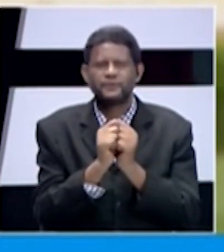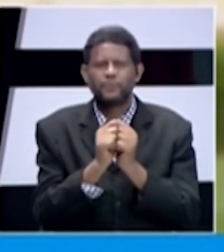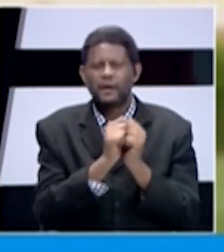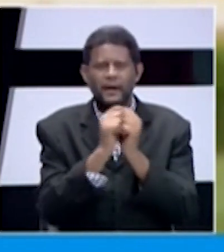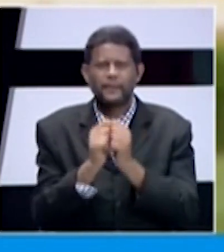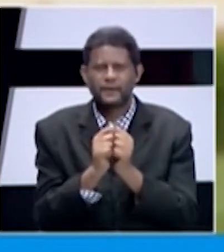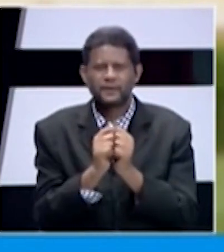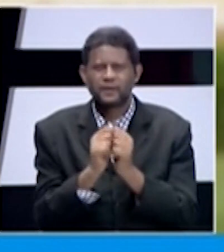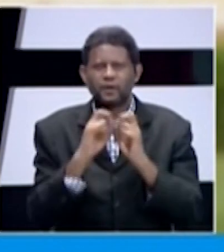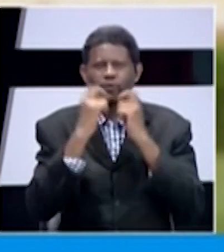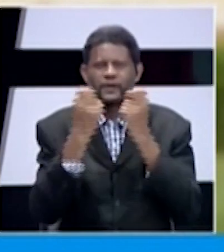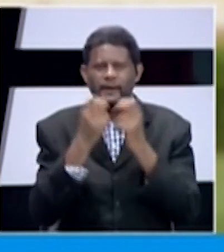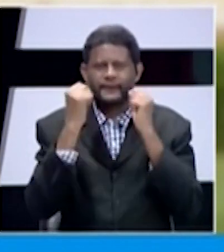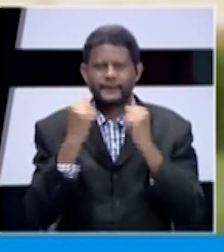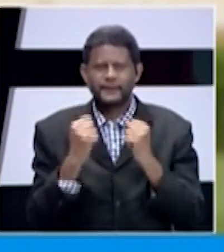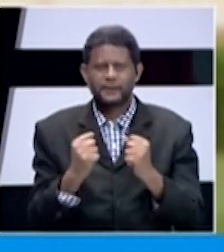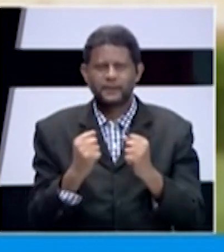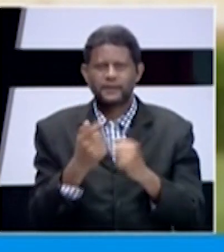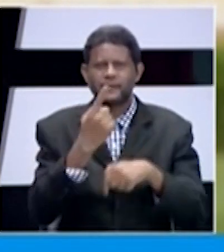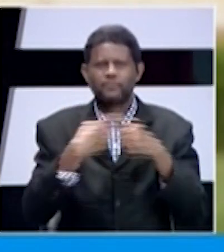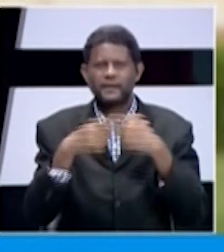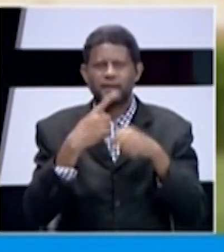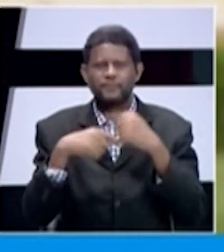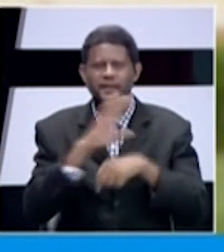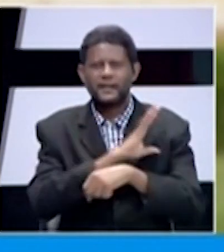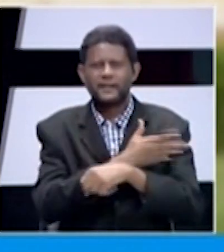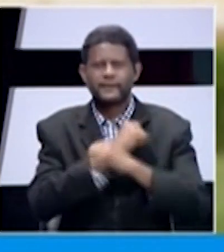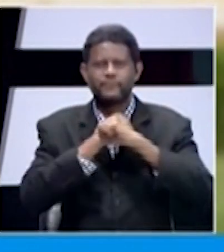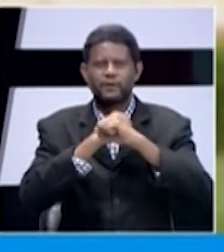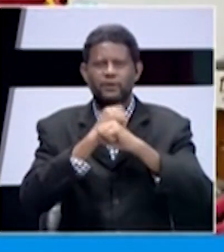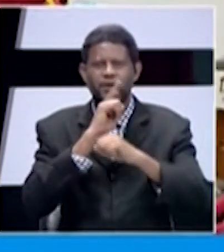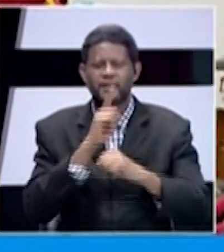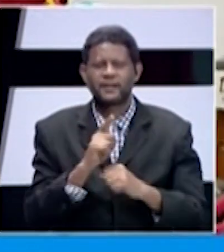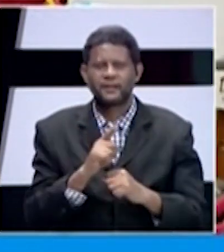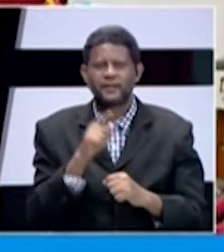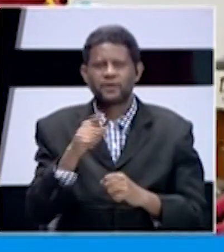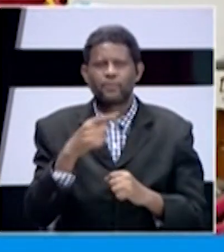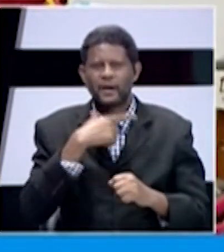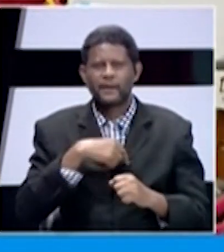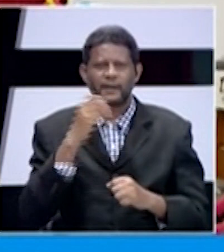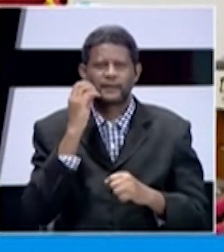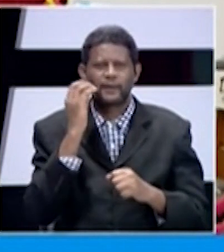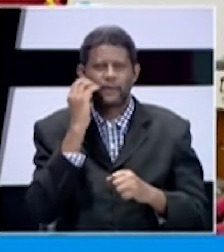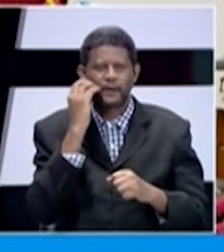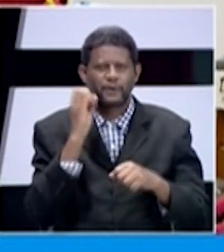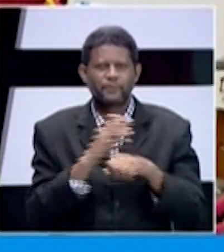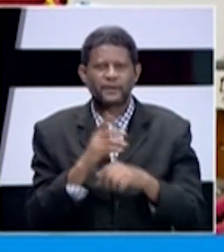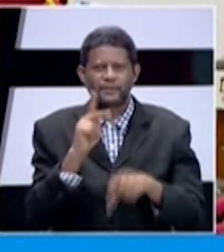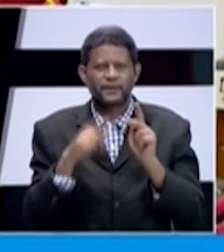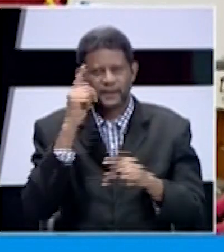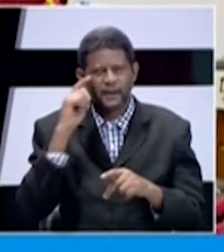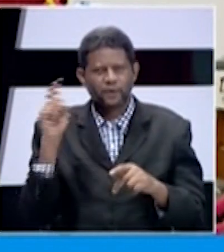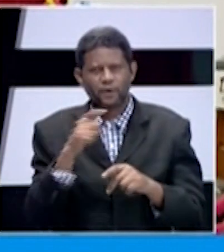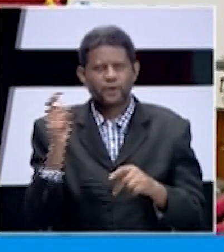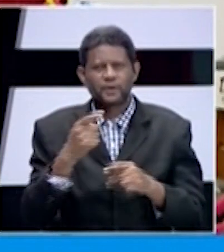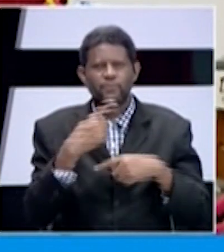ብምሓባር ውዳባና ኣጠናኺርና ንዝመፀ ይምፃእ ሓይሊ ክንምክቶ ኢና እቶም ኣባላት ቤት ምክሪ ህዝቢ ትግራይ ካብ ዝኾነ ይኹን